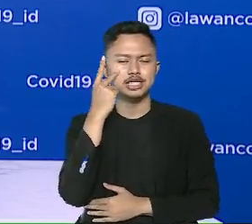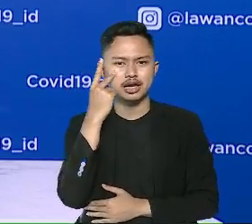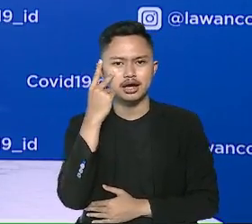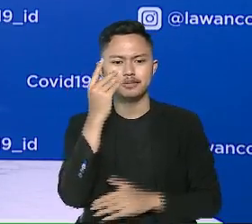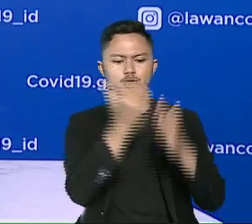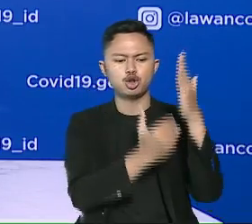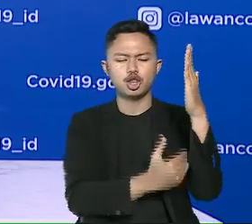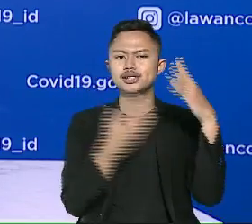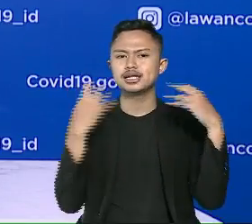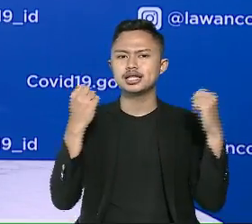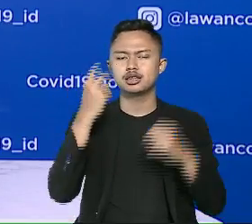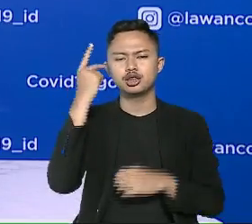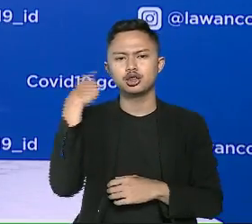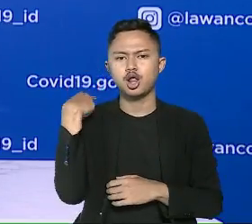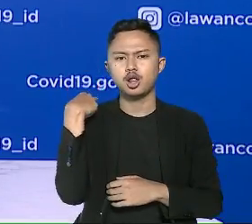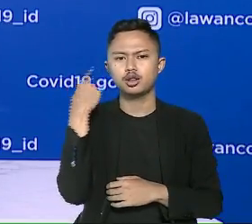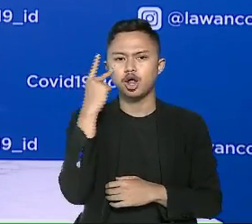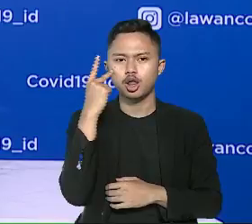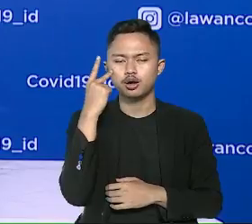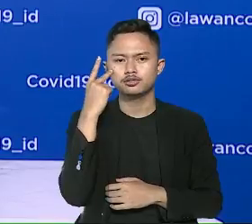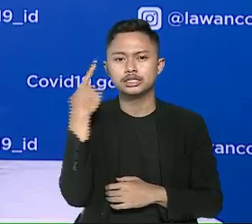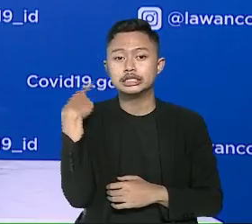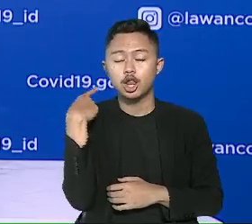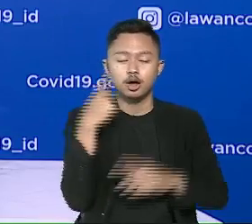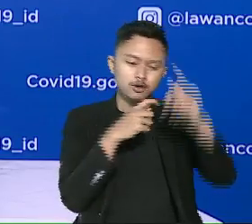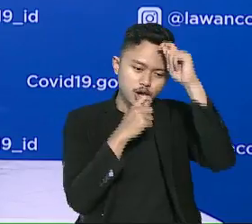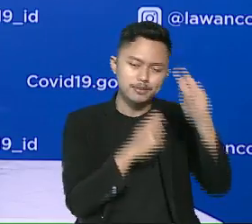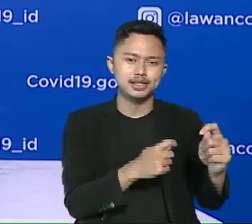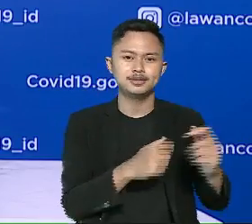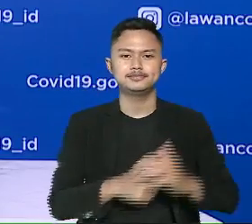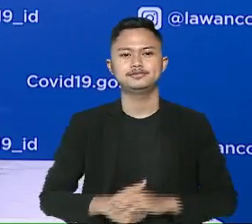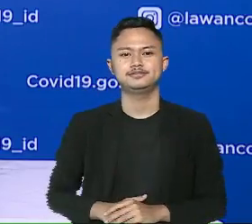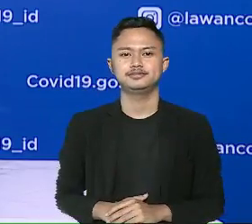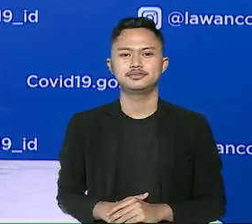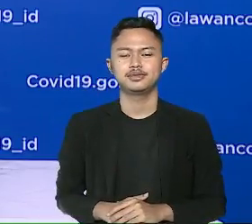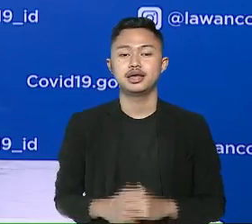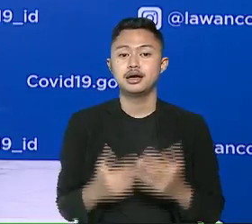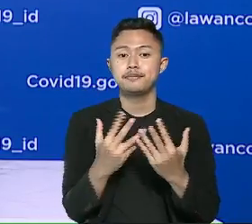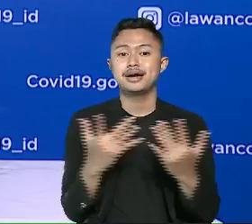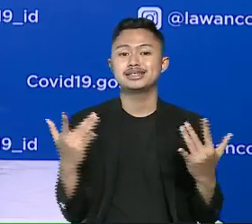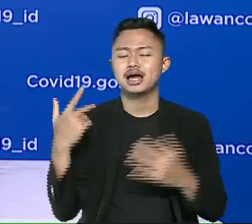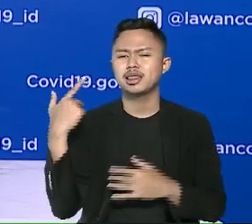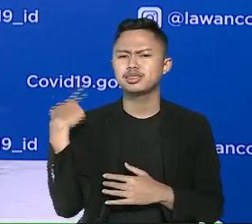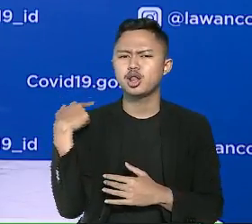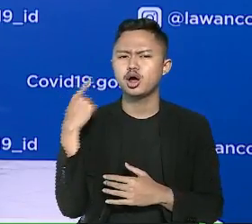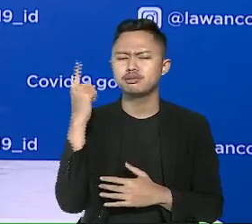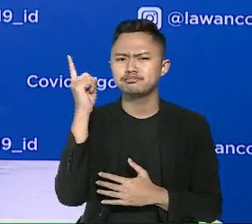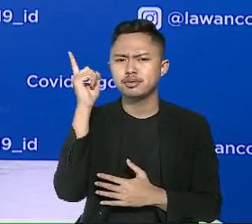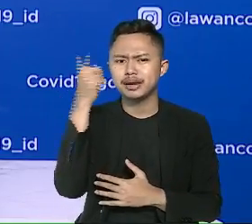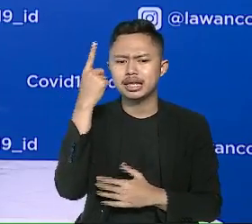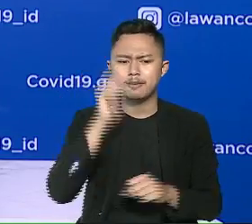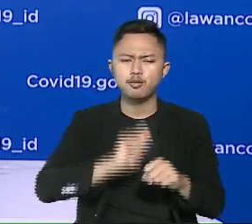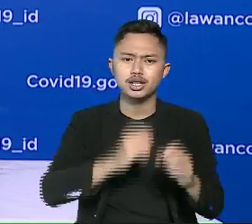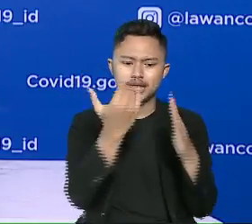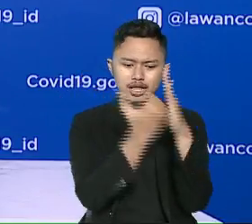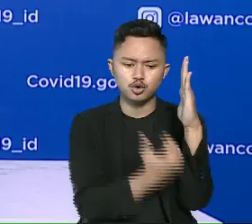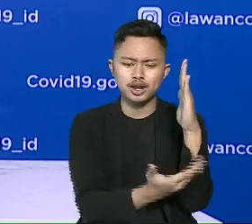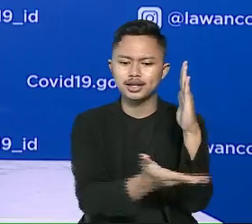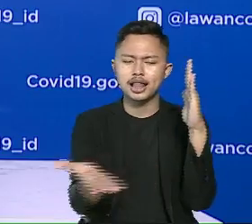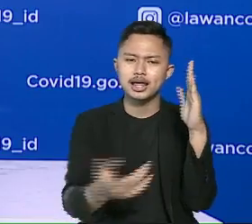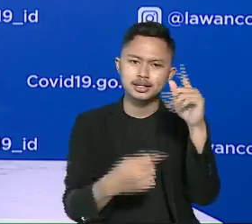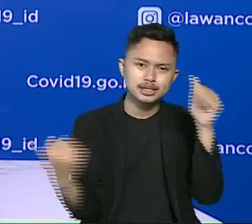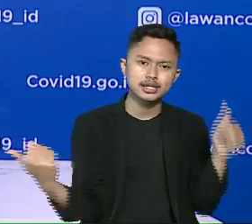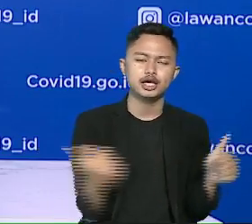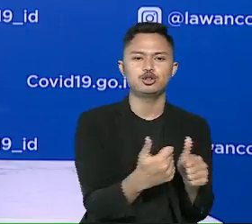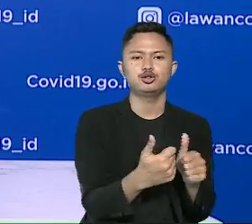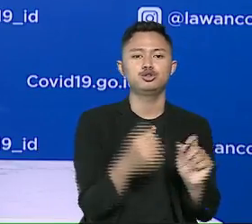kesehatan. Oleh karena itu, masyarakat diminta untuk selalu mematuhi kebijakan pemerintah sebagai upaya untuk